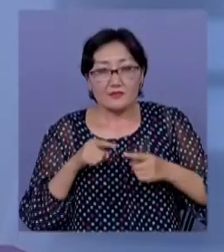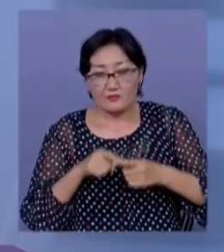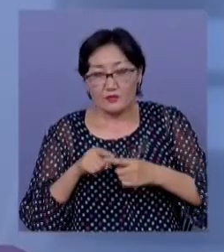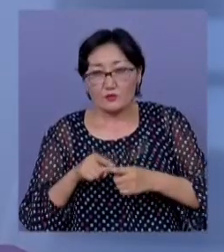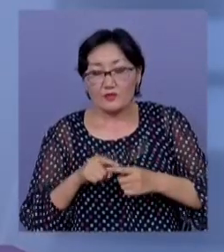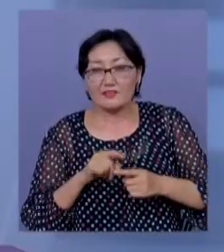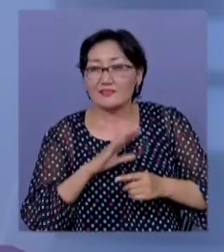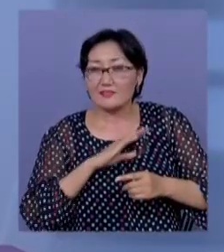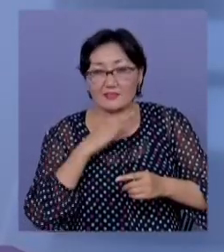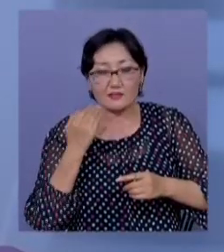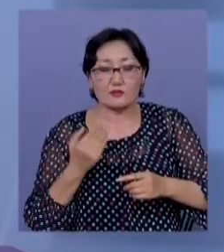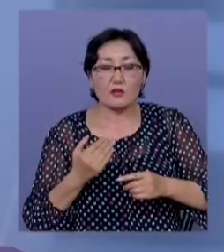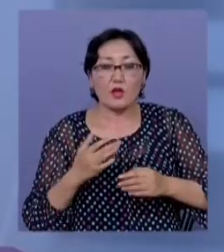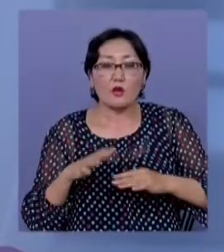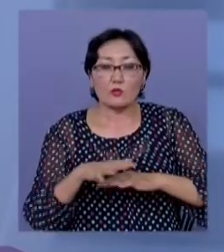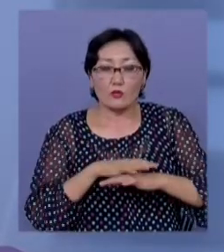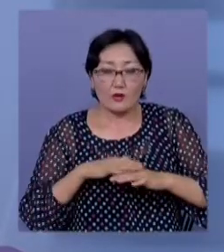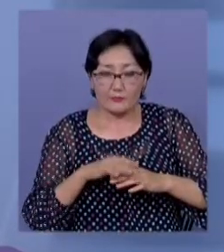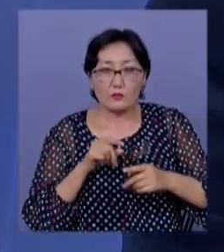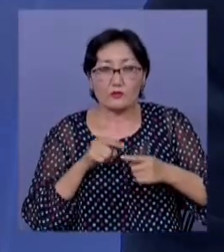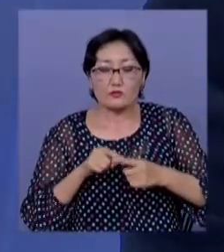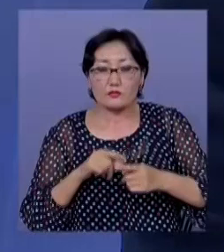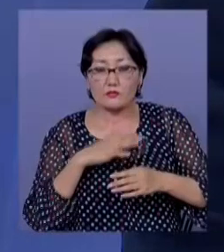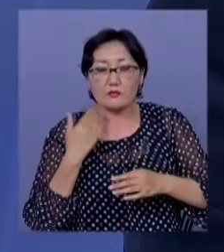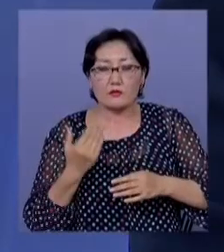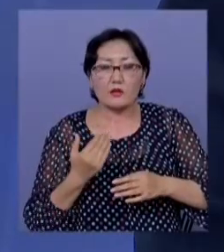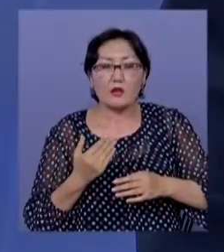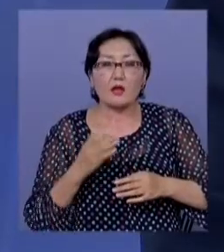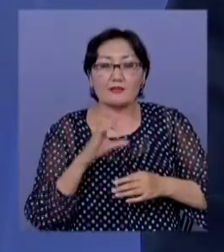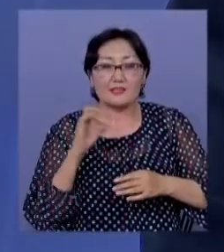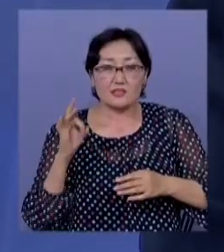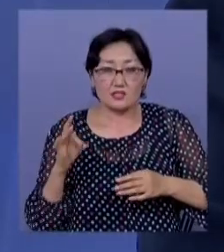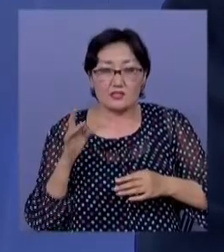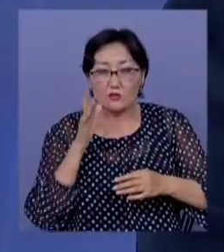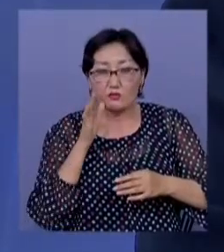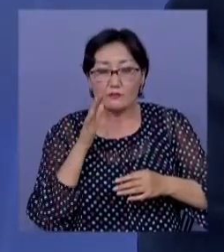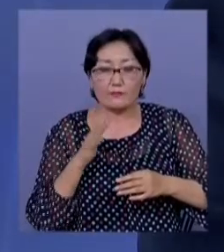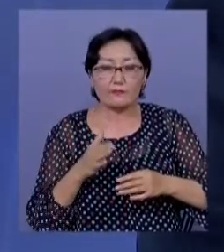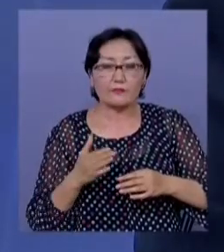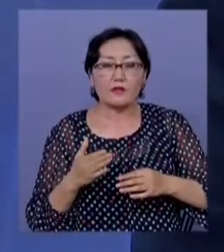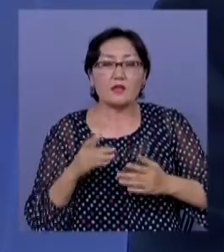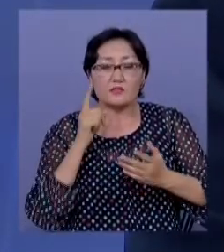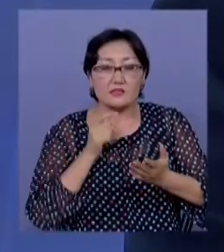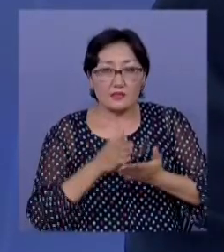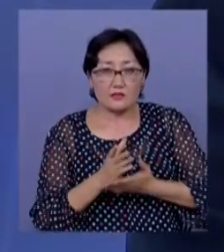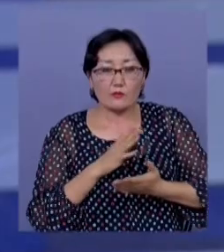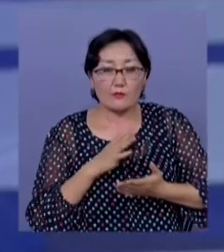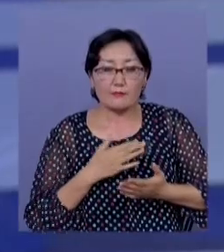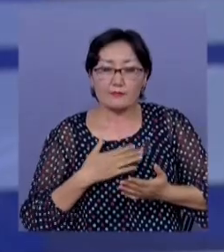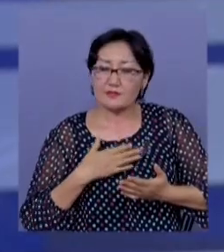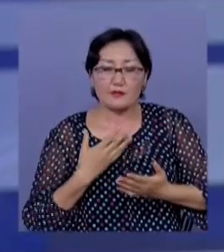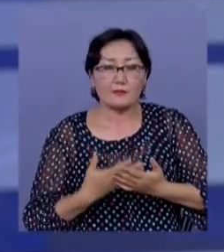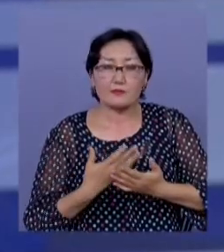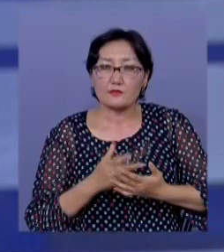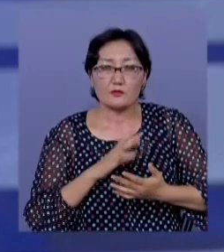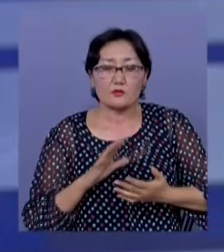қаламаймын. Қоғамдық орында, тоқедері, кеңестер одағының кезіндегі саясат. Бізге үлгі бола алмайды дейсіз ғой? Жоқ, ол